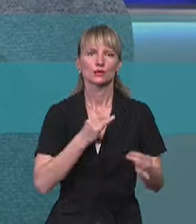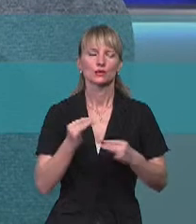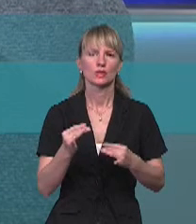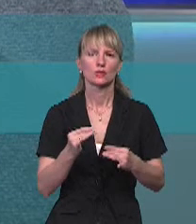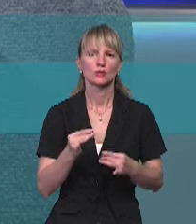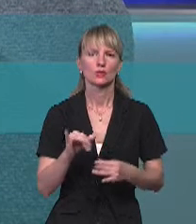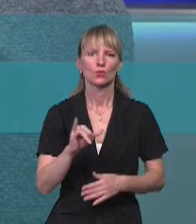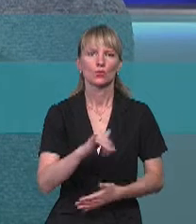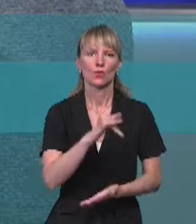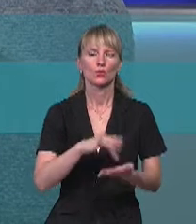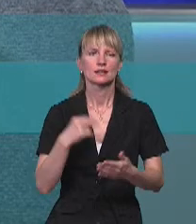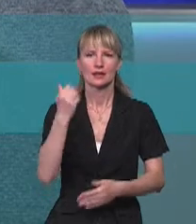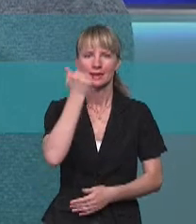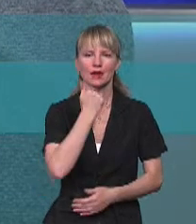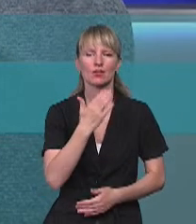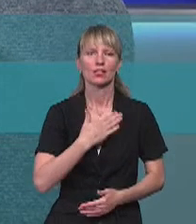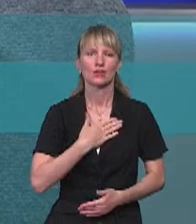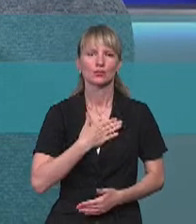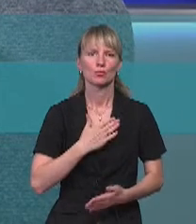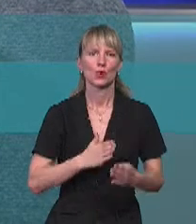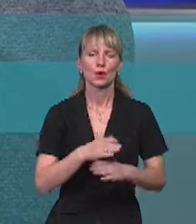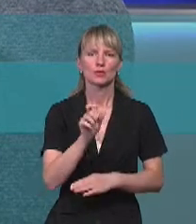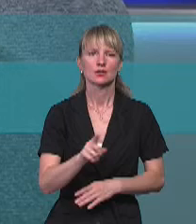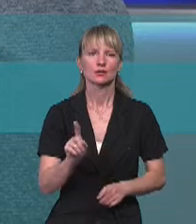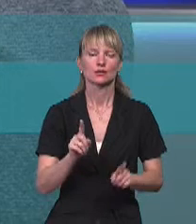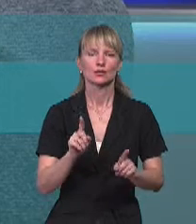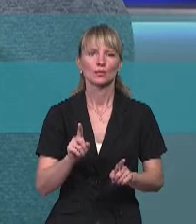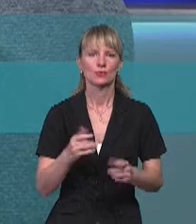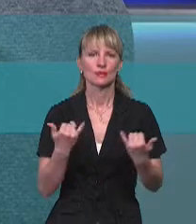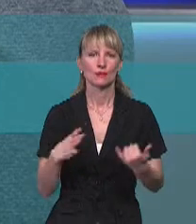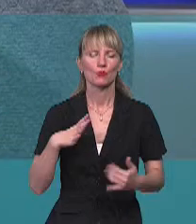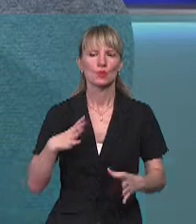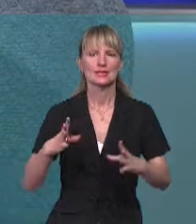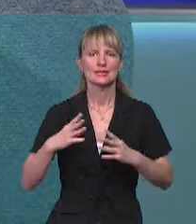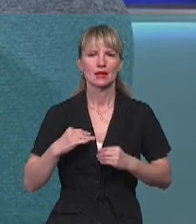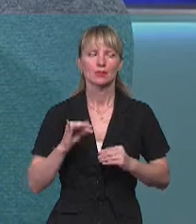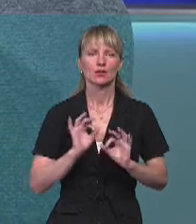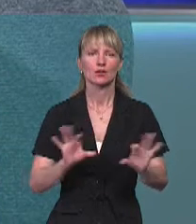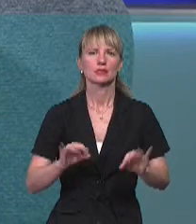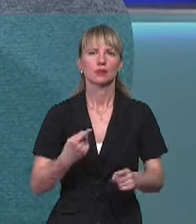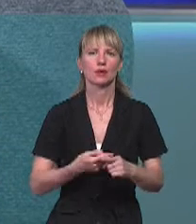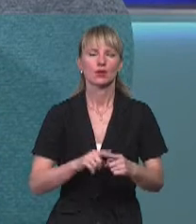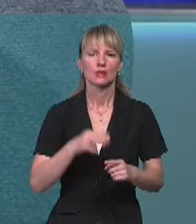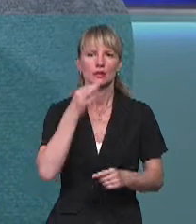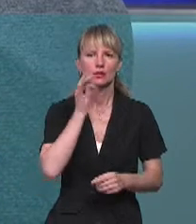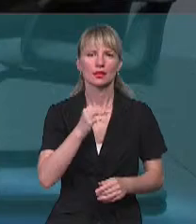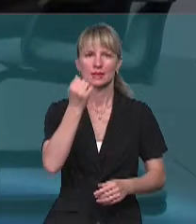консультації у місті Запоріжжя. І ми дякуємо нашим гостям за те, що вони сьогодні були з нами і розказали нам про цей досвід.